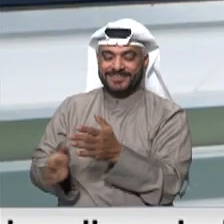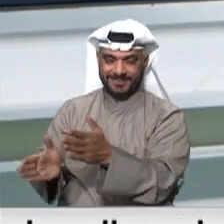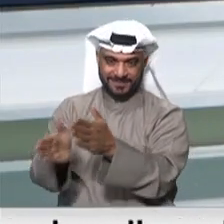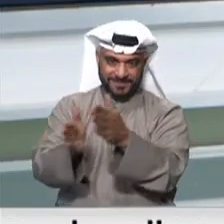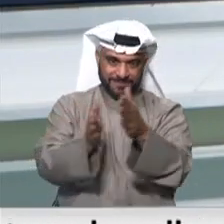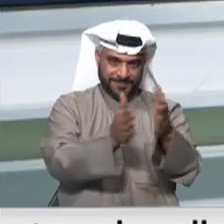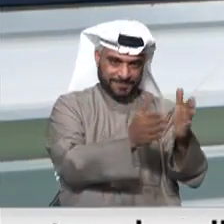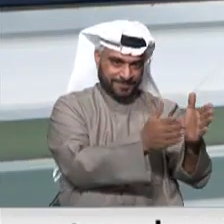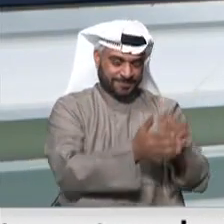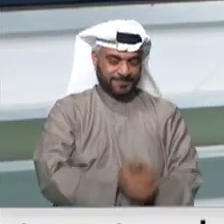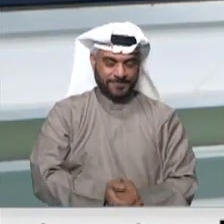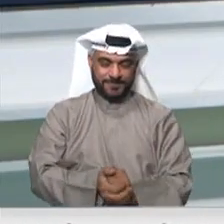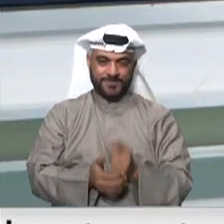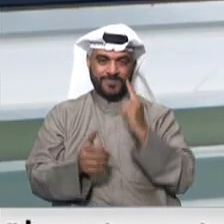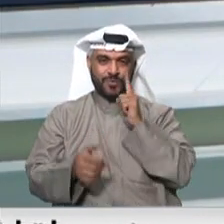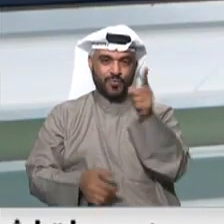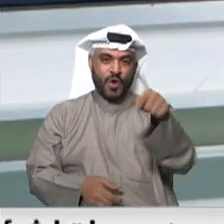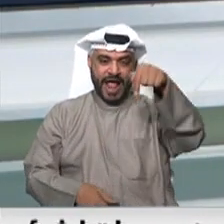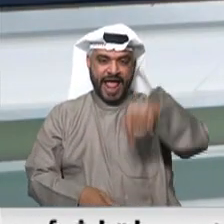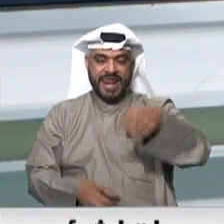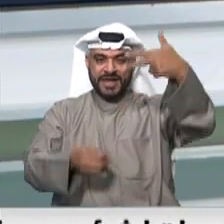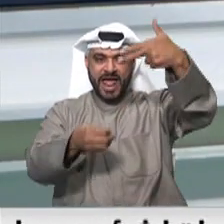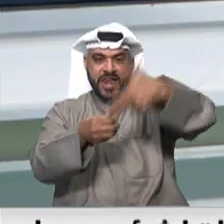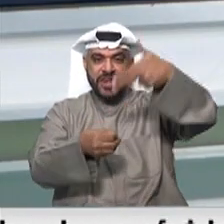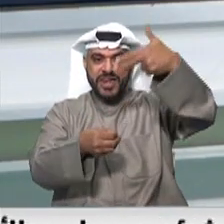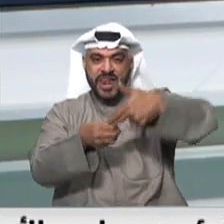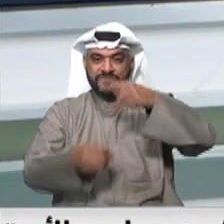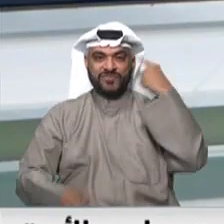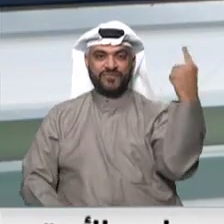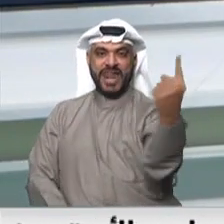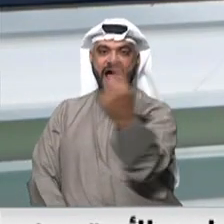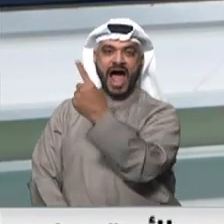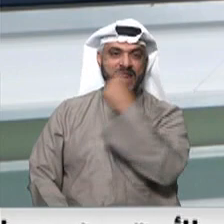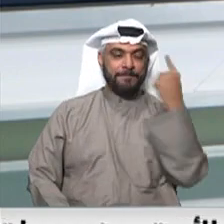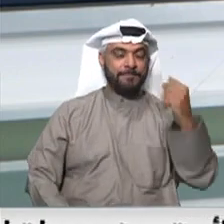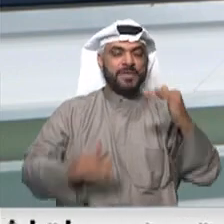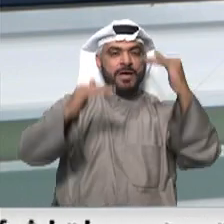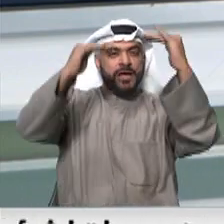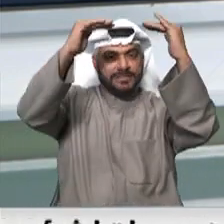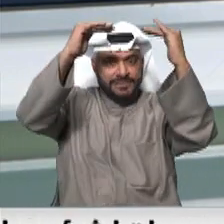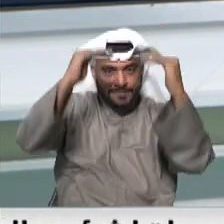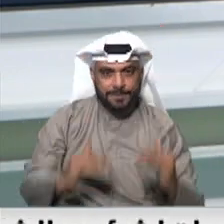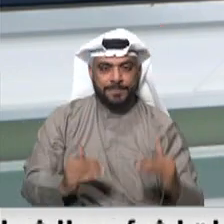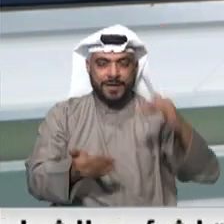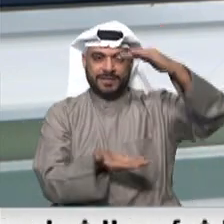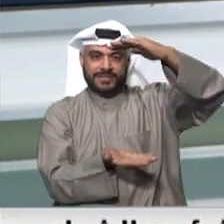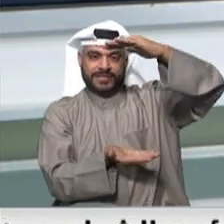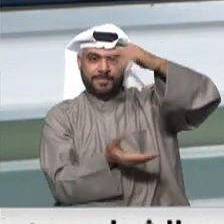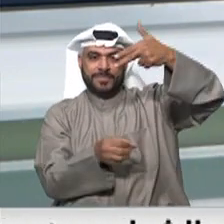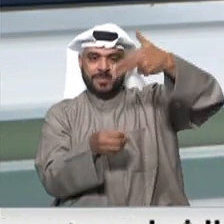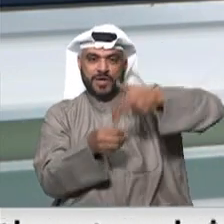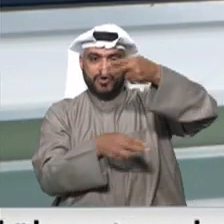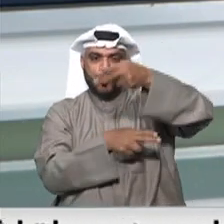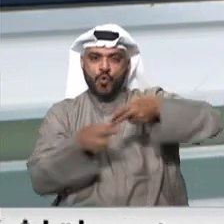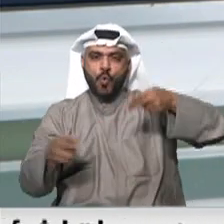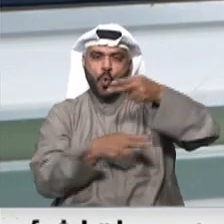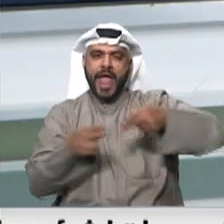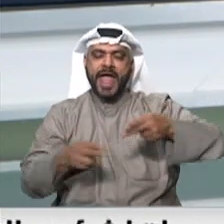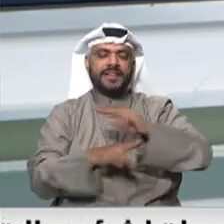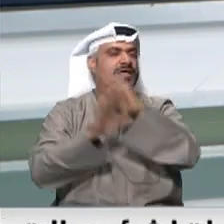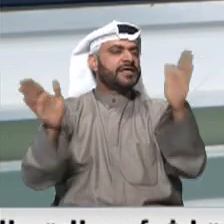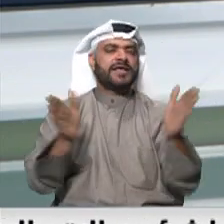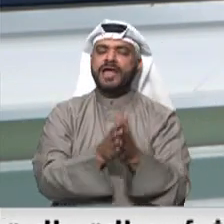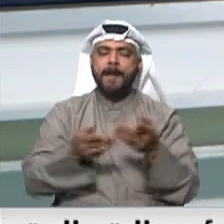وفي خبرنا هذا ننتقل الى اسواق الطاقه حيث تراجع سعر برميل النفط الكويتي بواقع 16 سنتا